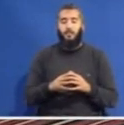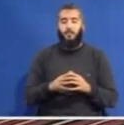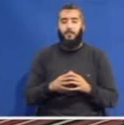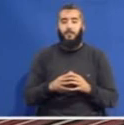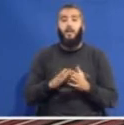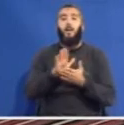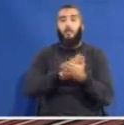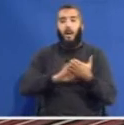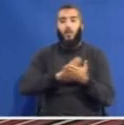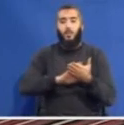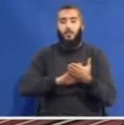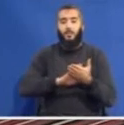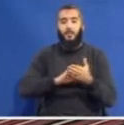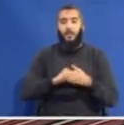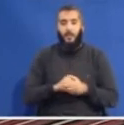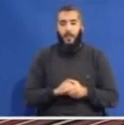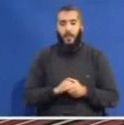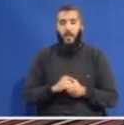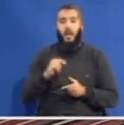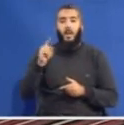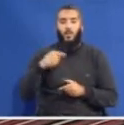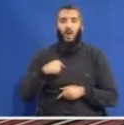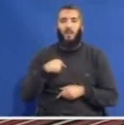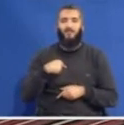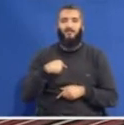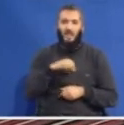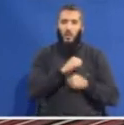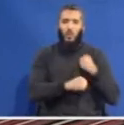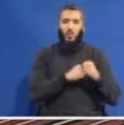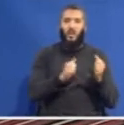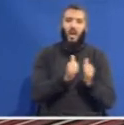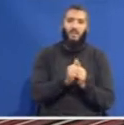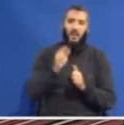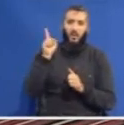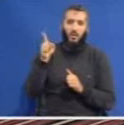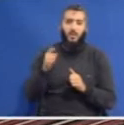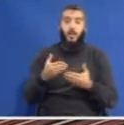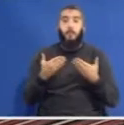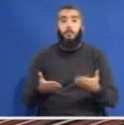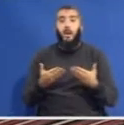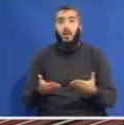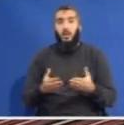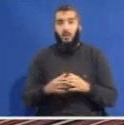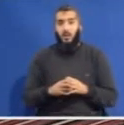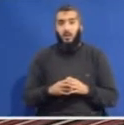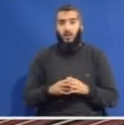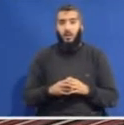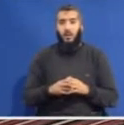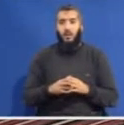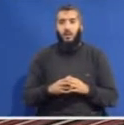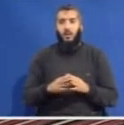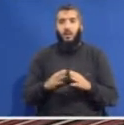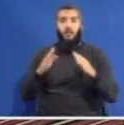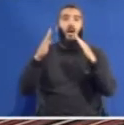طيب عم علي. نعم خويا. رانا حاسين بك ان شاء الله. شيخنا واش يدير؟ والله راني في قربي نقسم بربك حي البراج